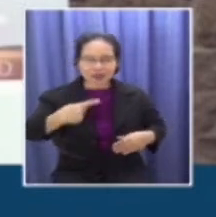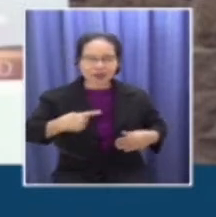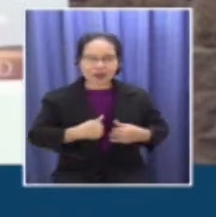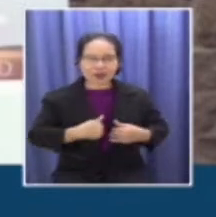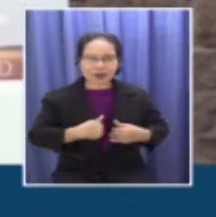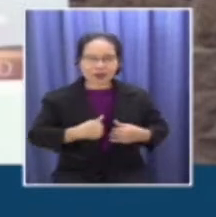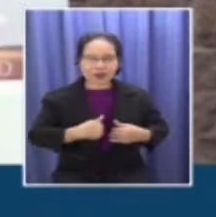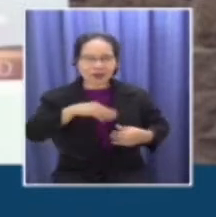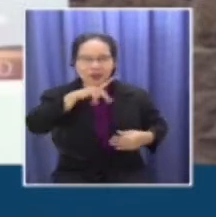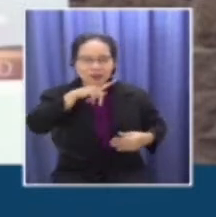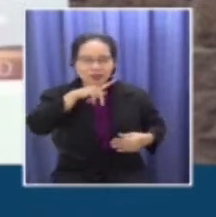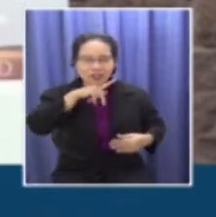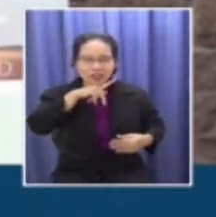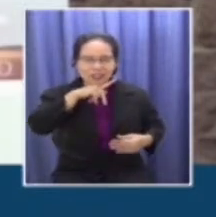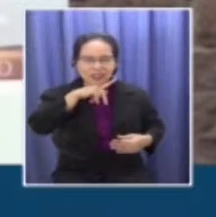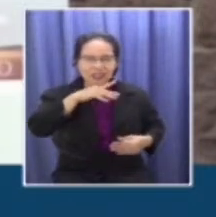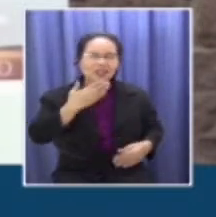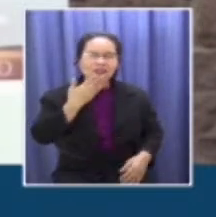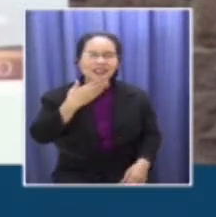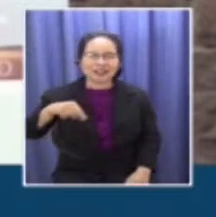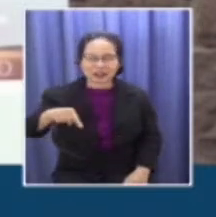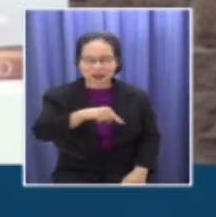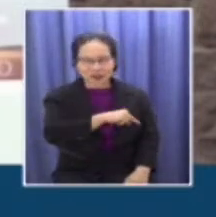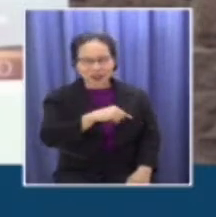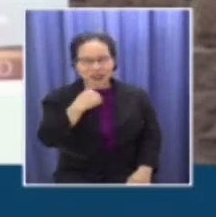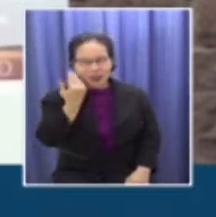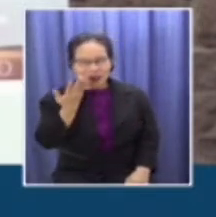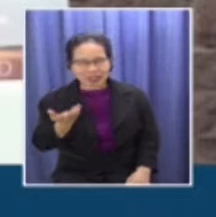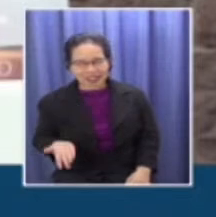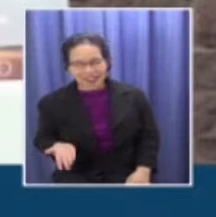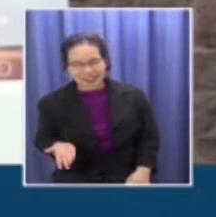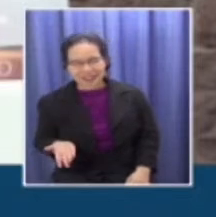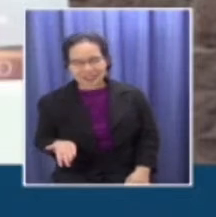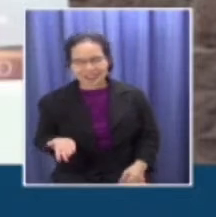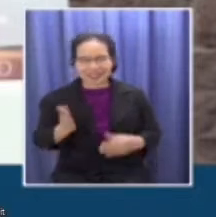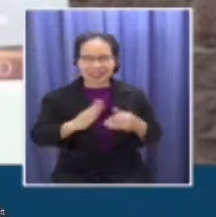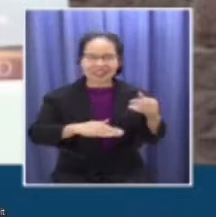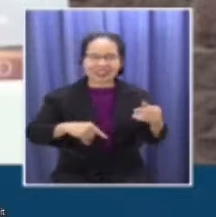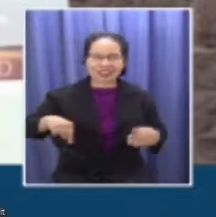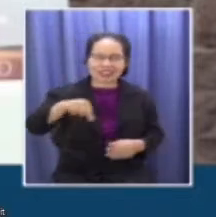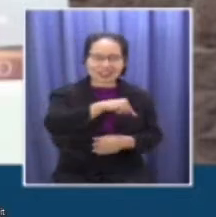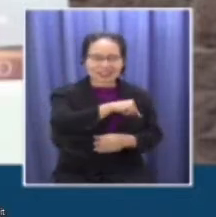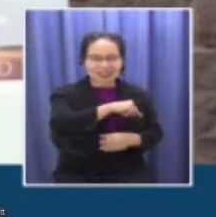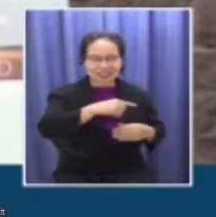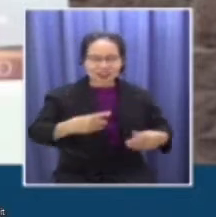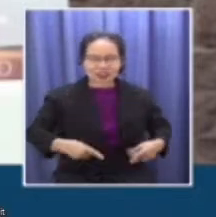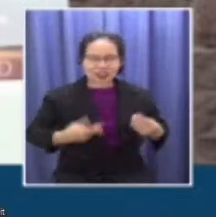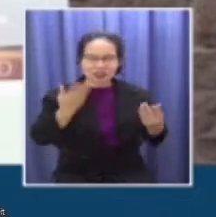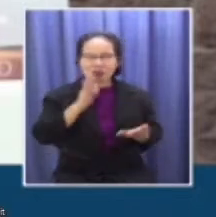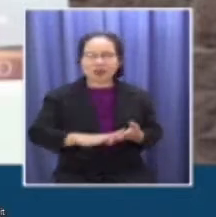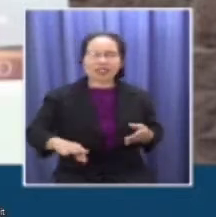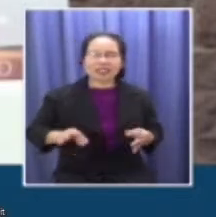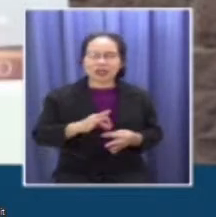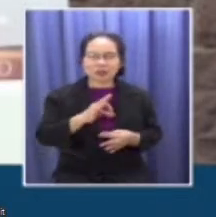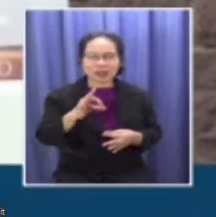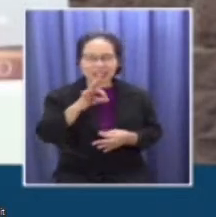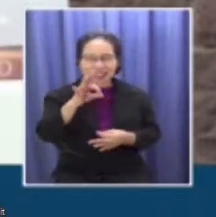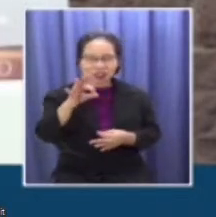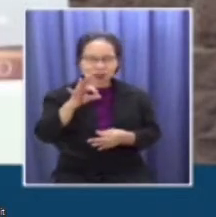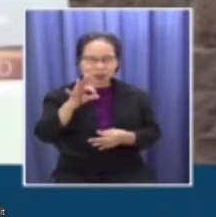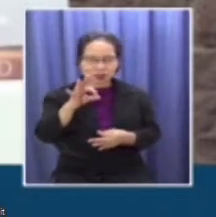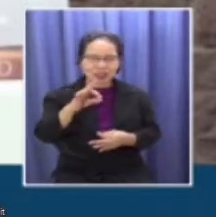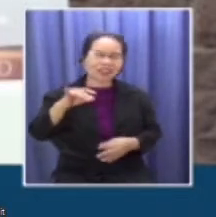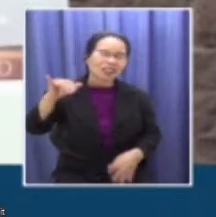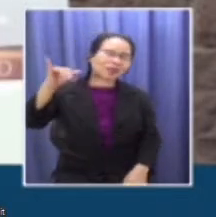SDA foɔ ɛkyerɛkyerɛ atoro bebree SDA foɔ atoro a wɔn mo kyerɛkyerɛ na dɔɔso sene mprako